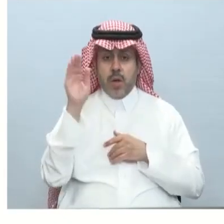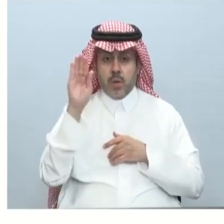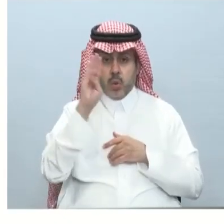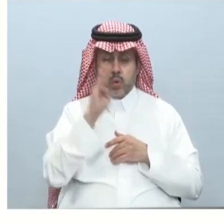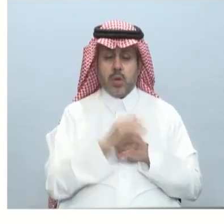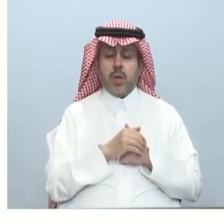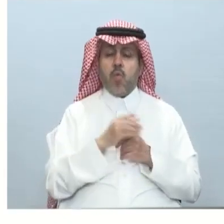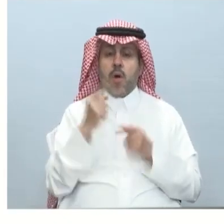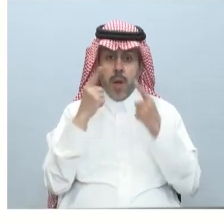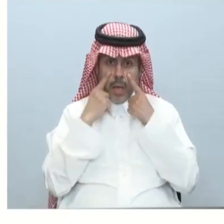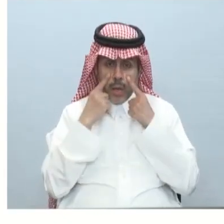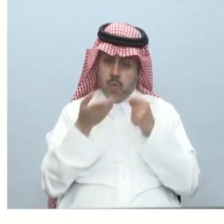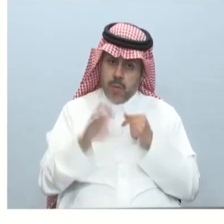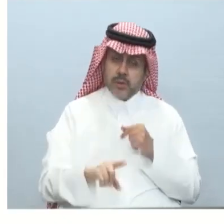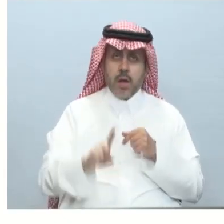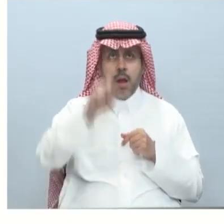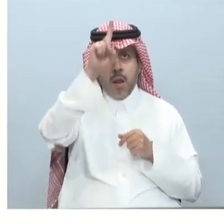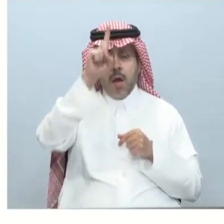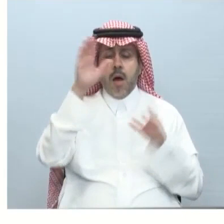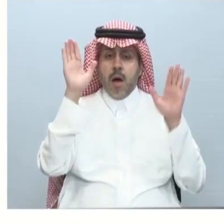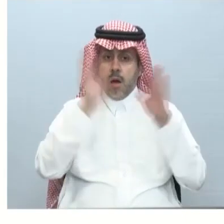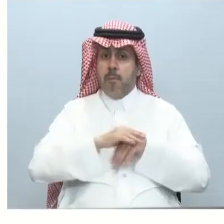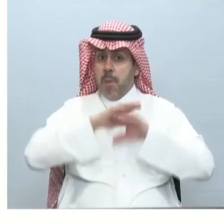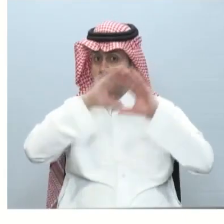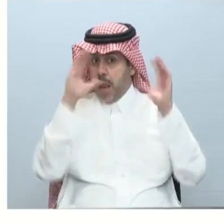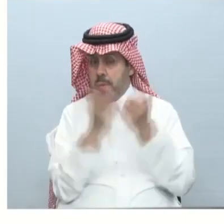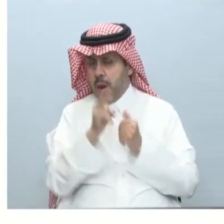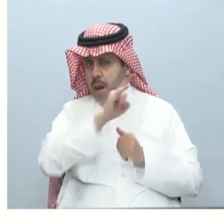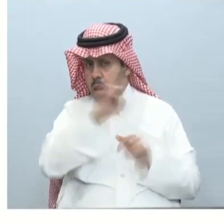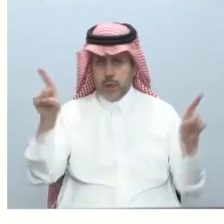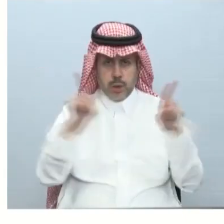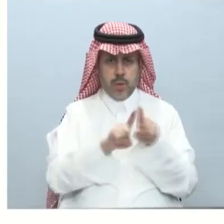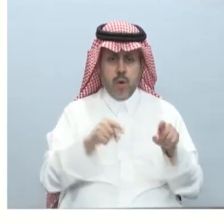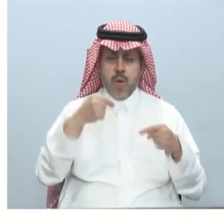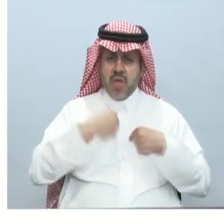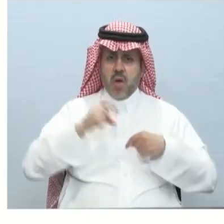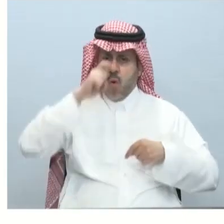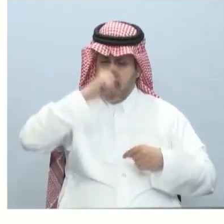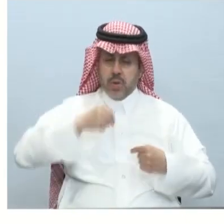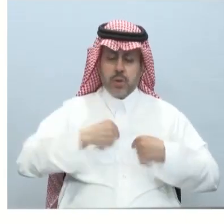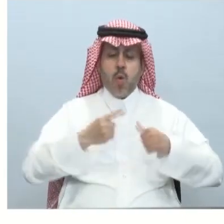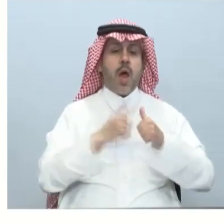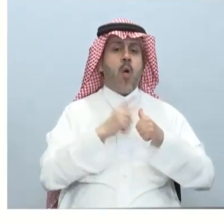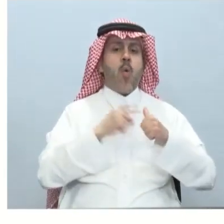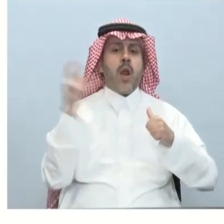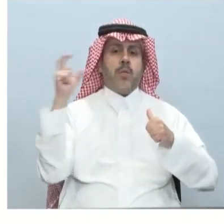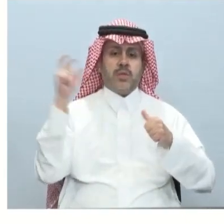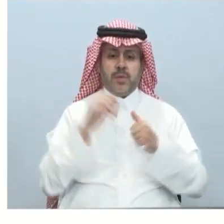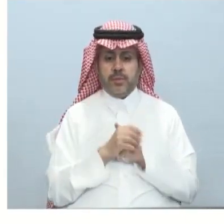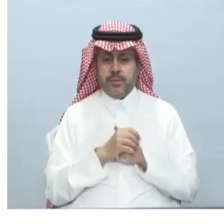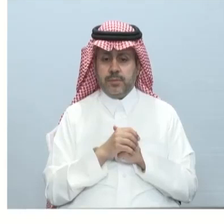ومماتي لله رب العالمين لا شريك له وبذلك امرت وانا اول